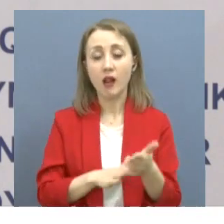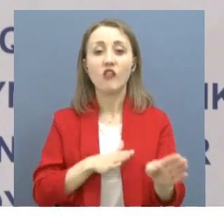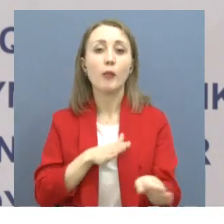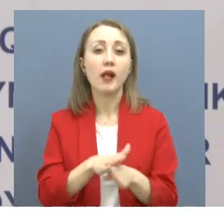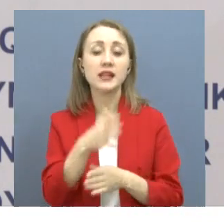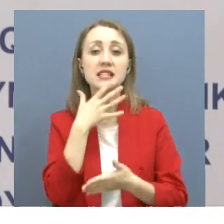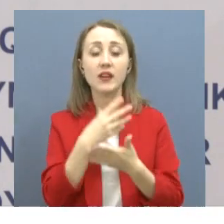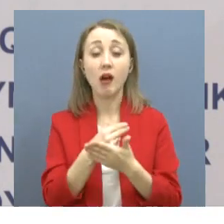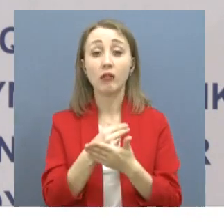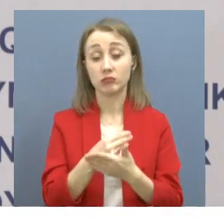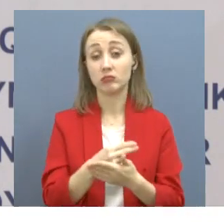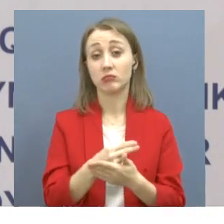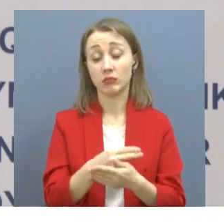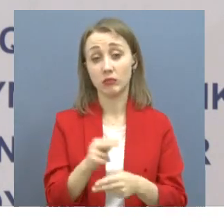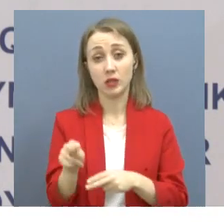выполнении работ,